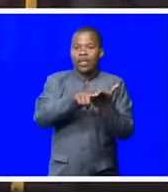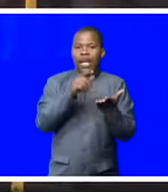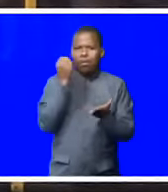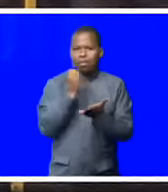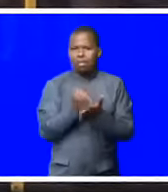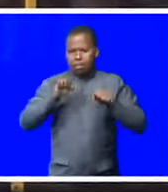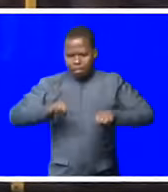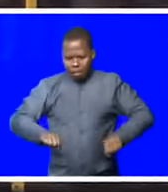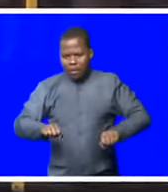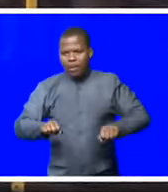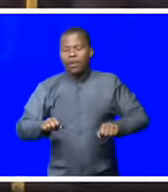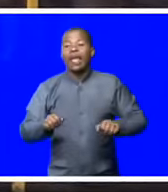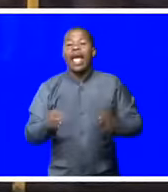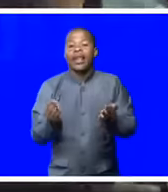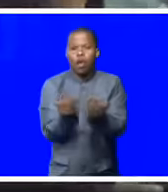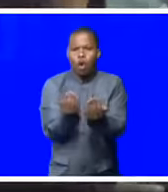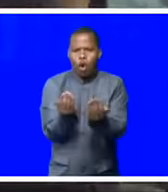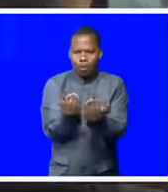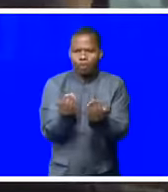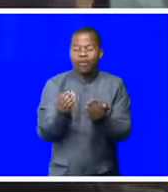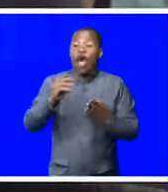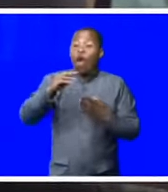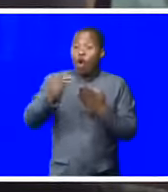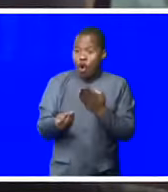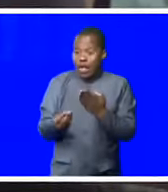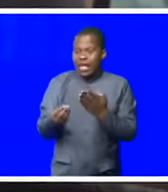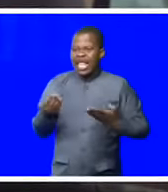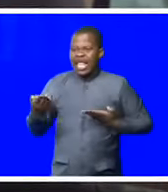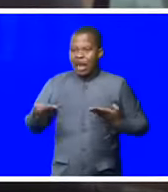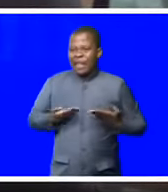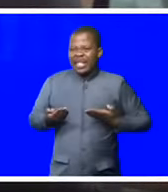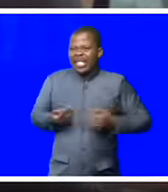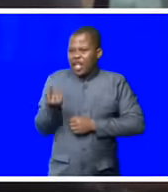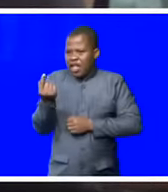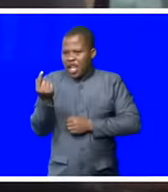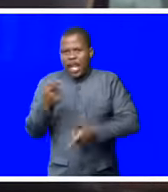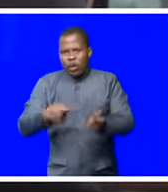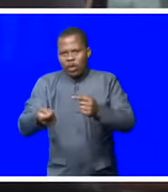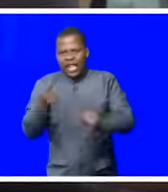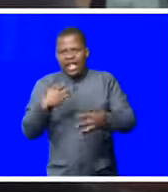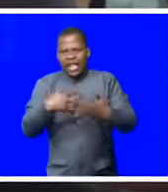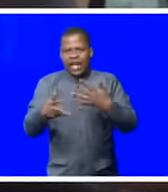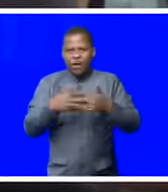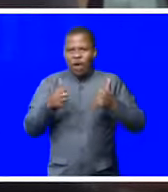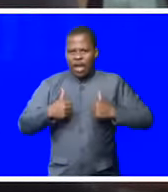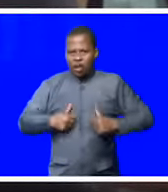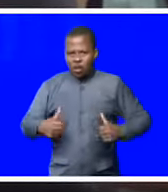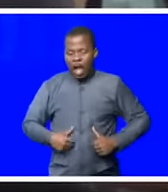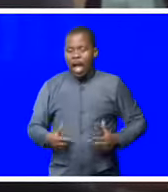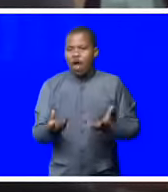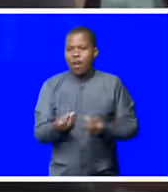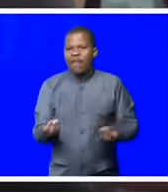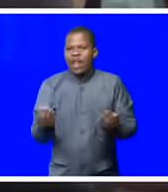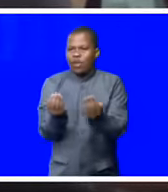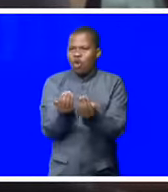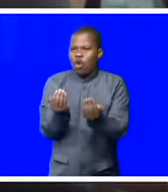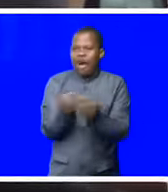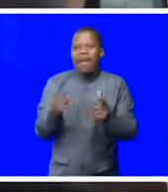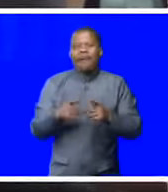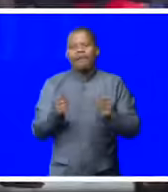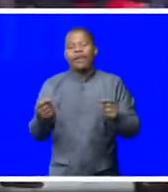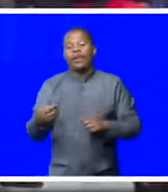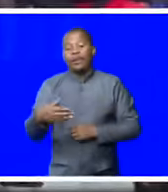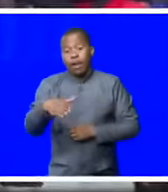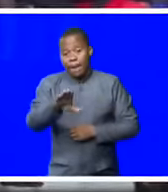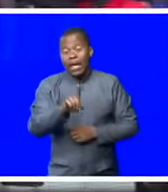umthetho wekuthi tikolwa ticedze tivumelwane letinato nabosomabhizinisi letiphocelela abadali kwekuthi bathenge iuniform